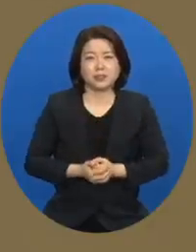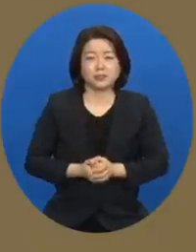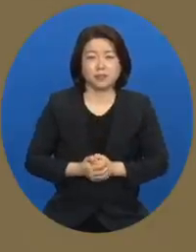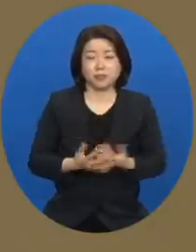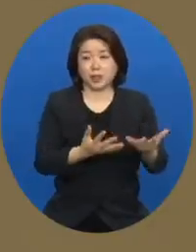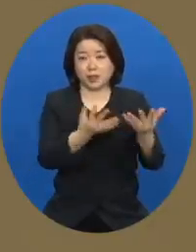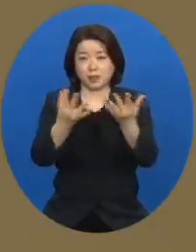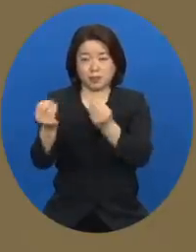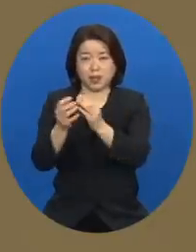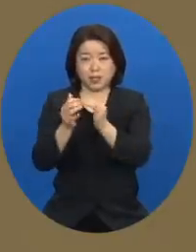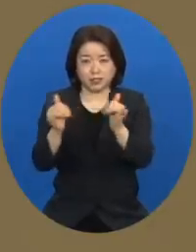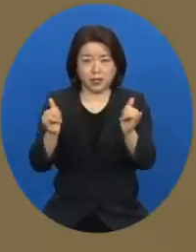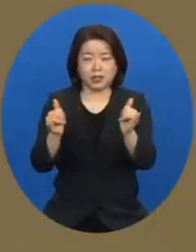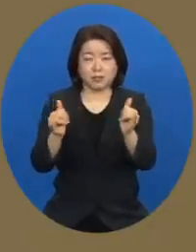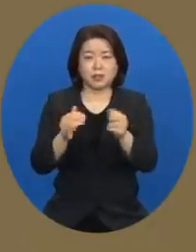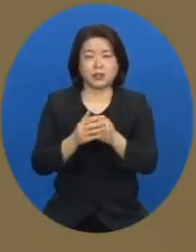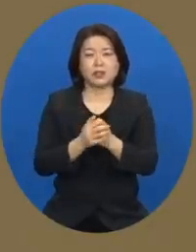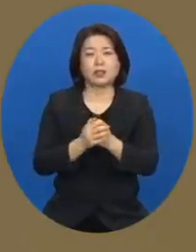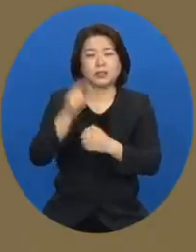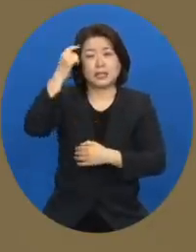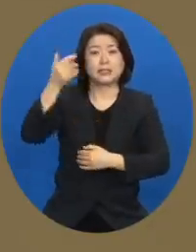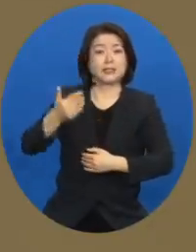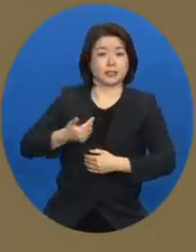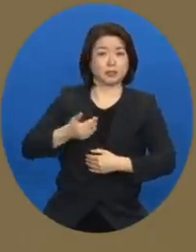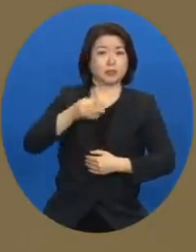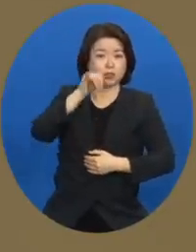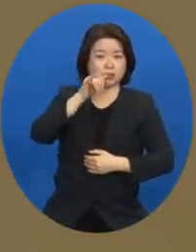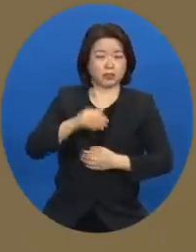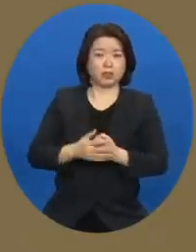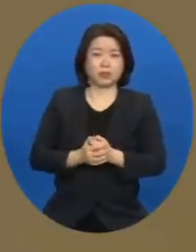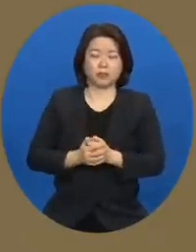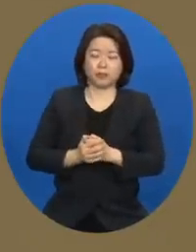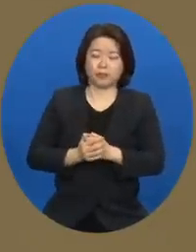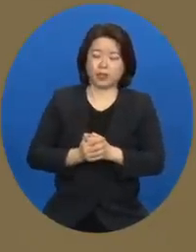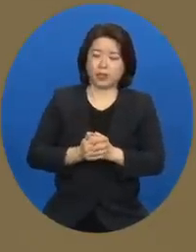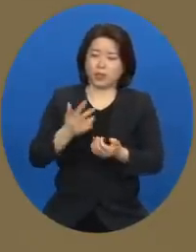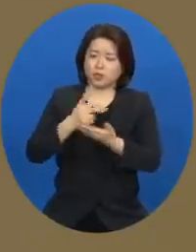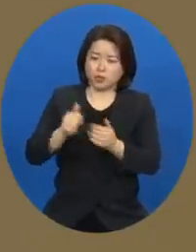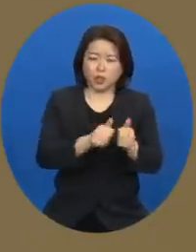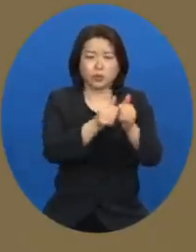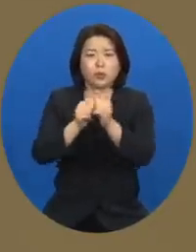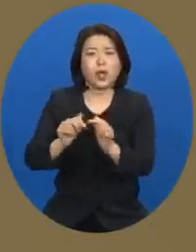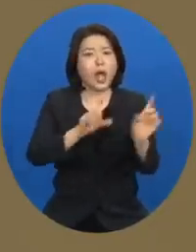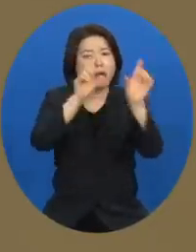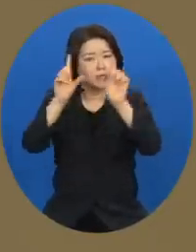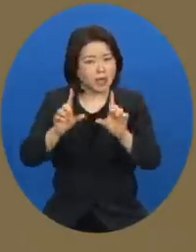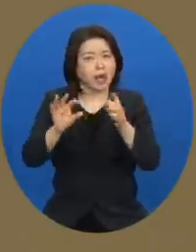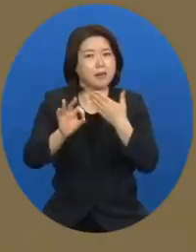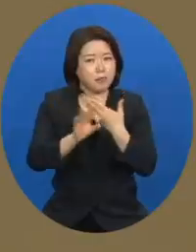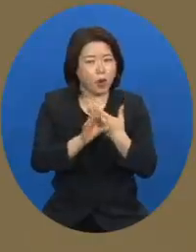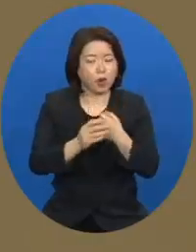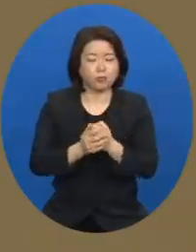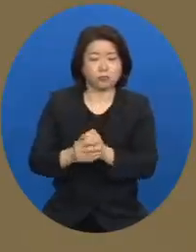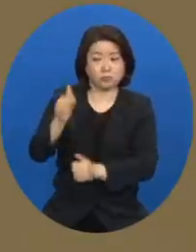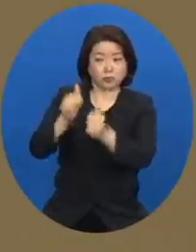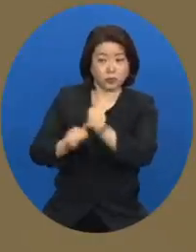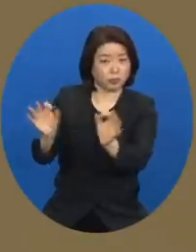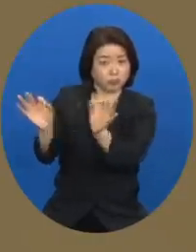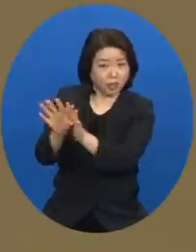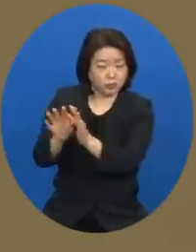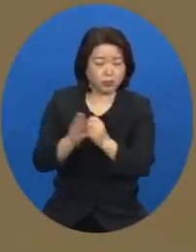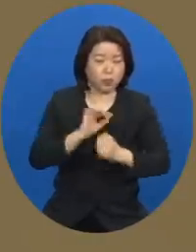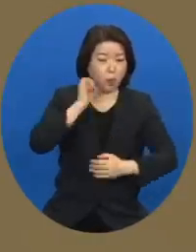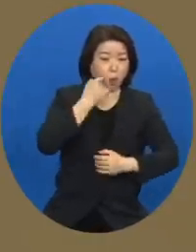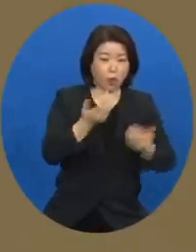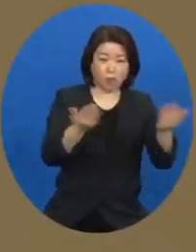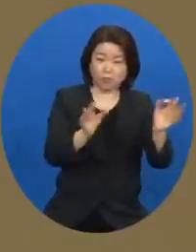많은 분들이 그렇게 질문합니다. 이렇게 주님과 동행하는 삶을 살면 시험도 없어지고